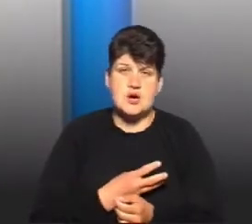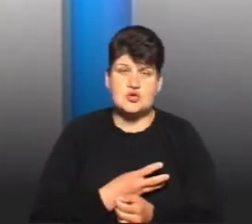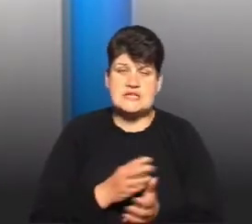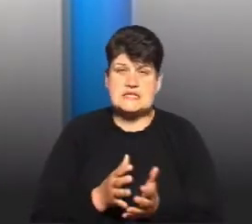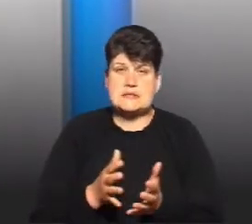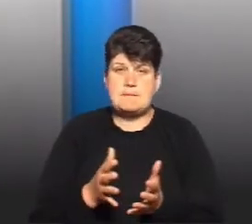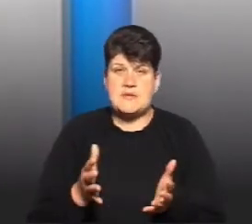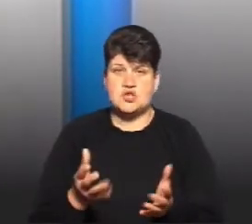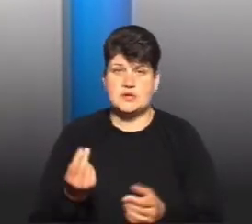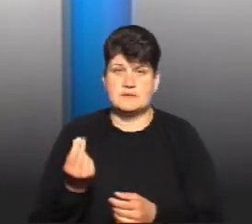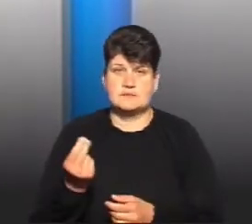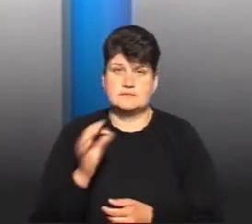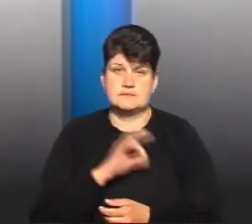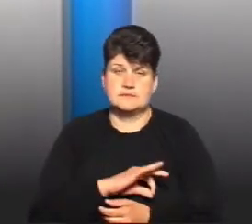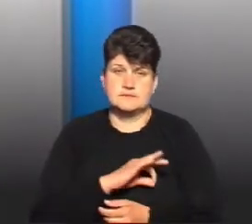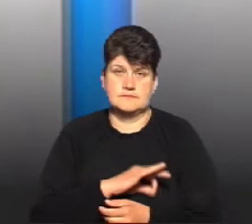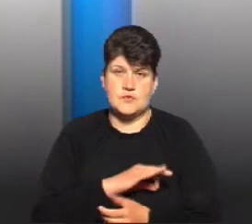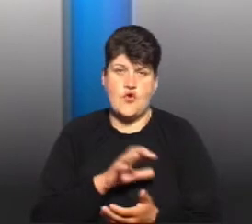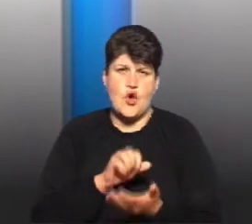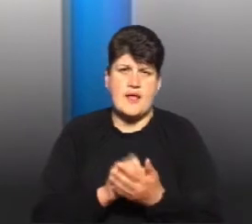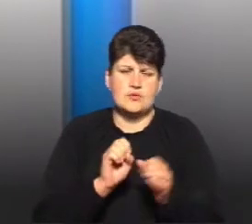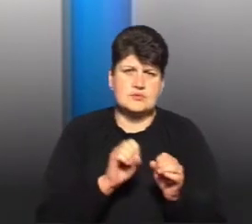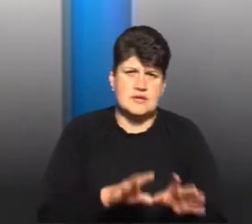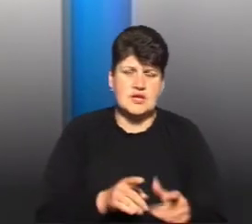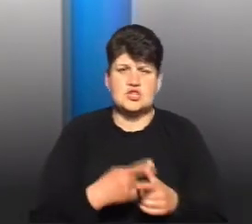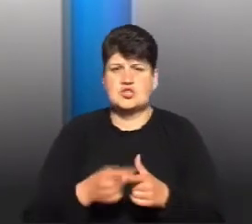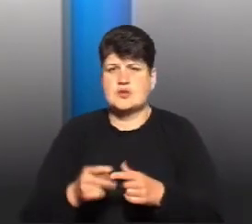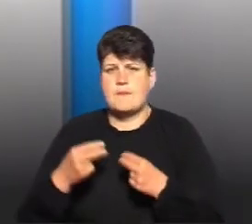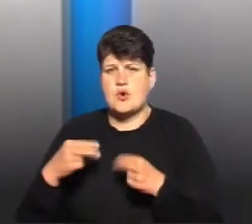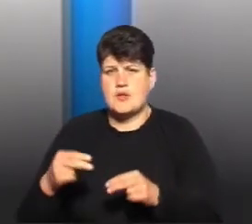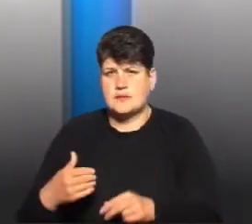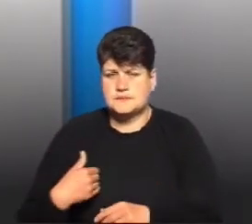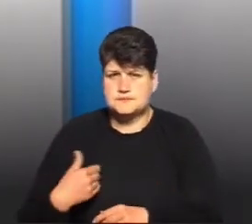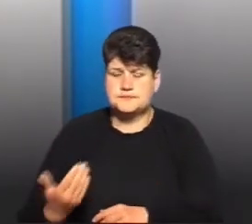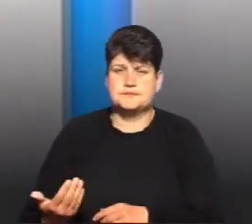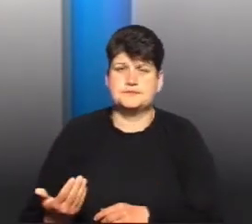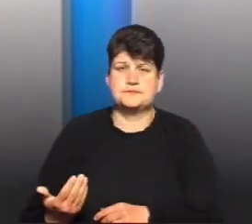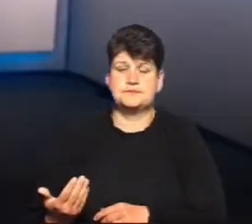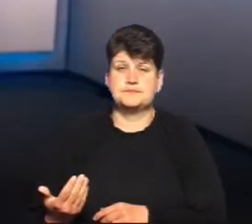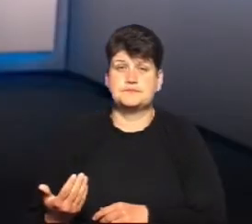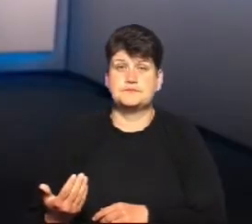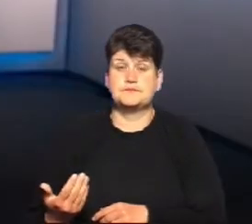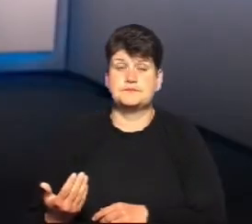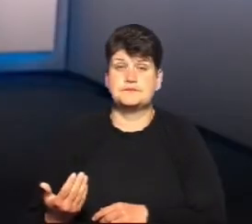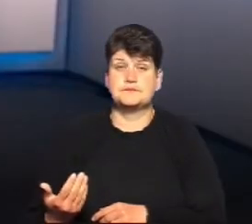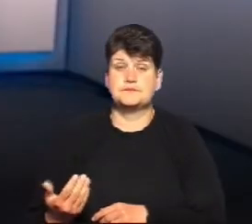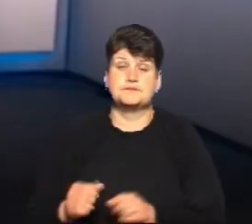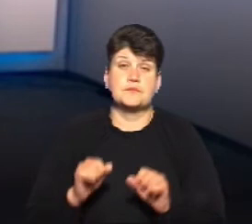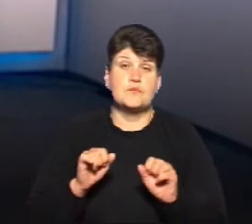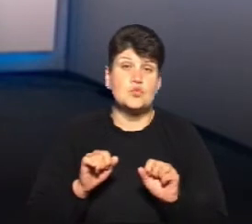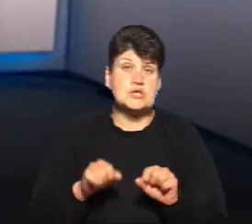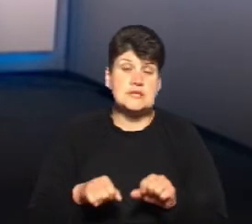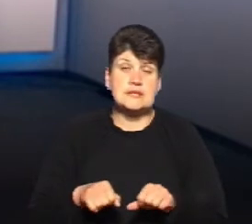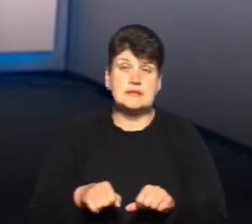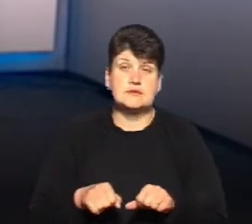так, здаючи в оренду там, чи десь продати землю, можливо, десь буде